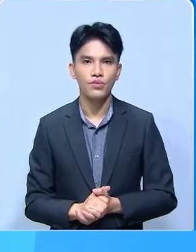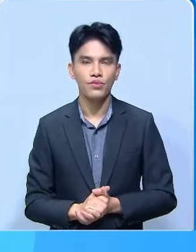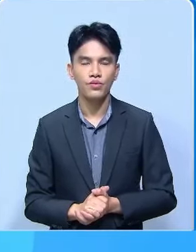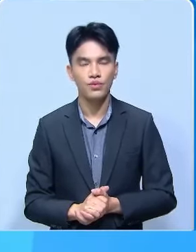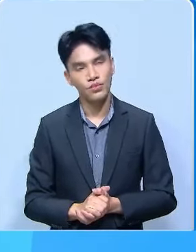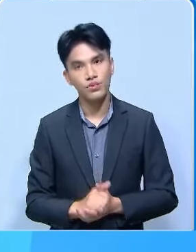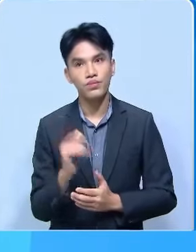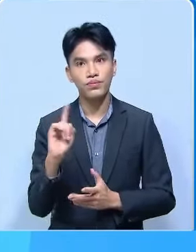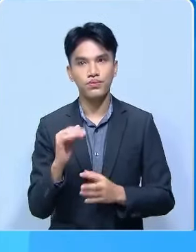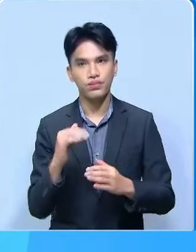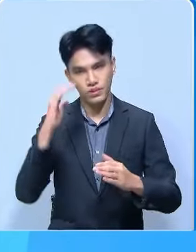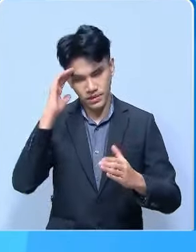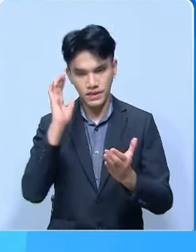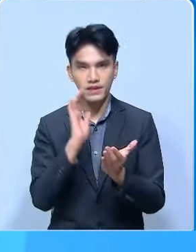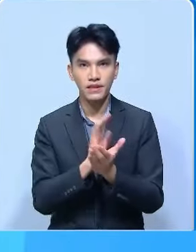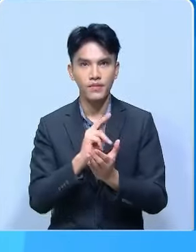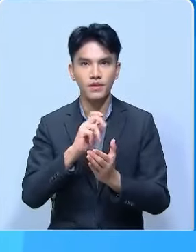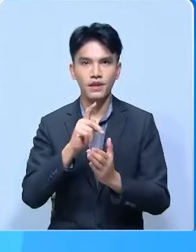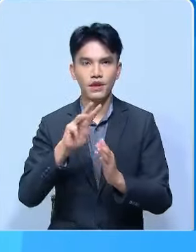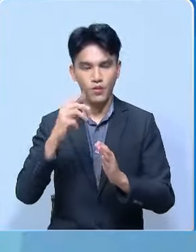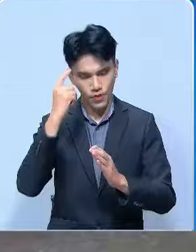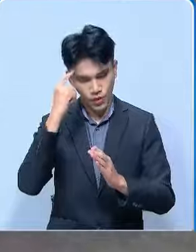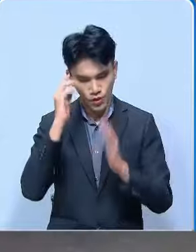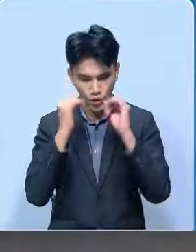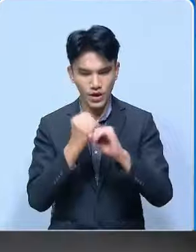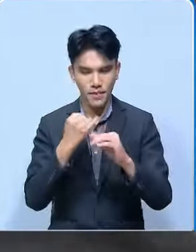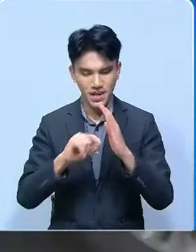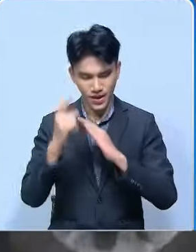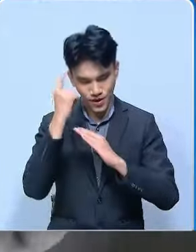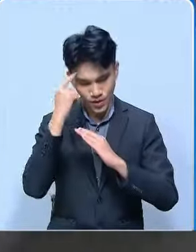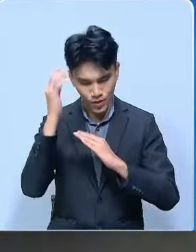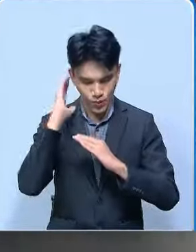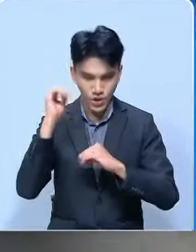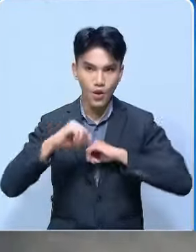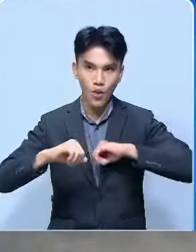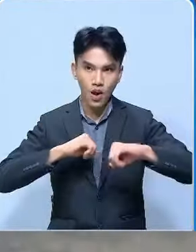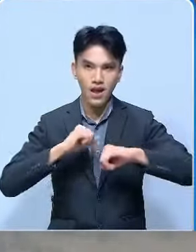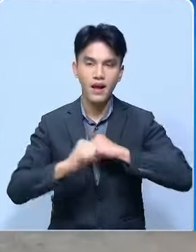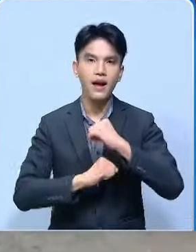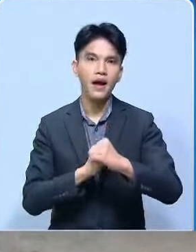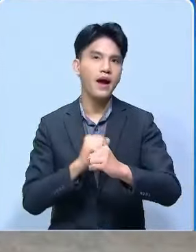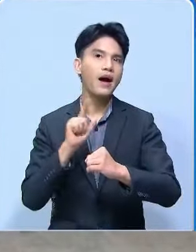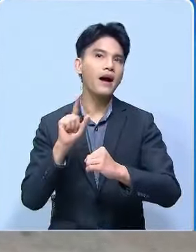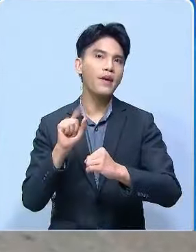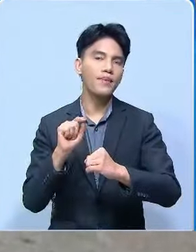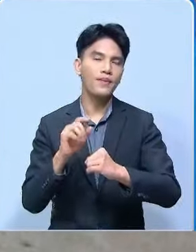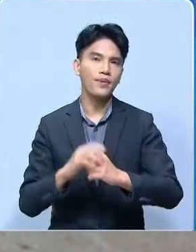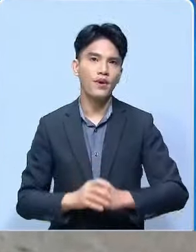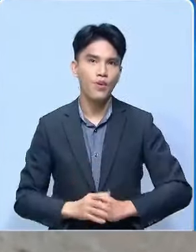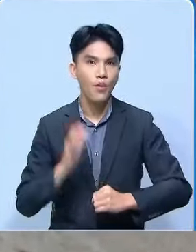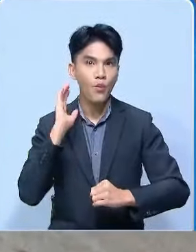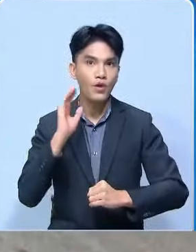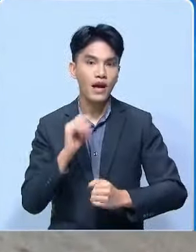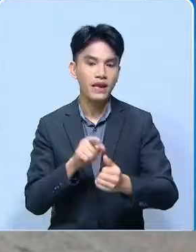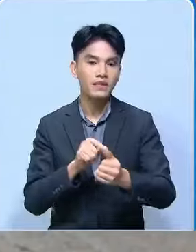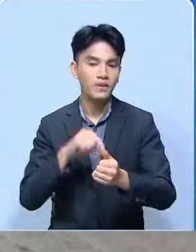คุณผู้ชมคะตำรวจสภนิคมพัฒนารู้ตัวผู้ก่อเหตุแล้วนะคะเป็นชายวัยรุ่นอายุ20ปีค่ะเป็นชายที่มาติด